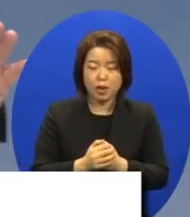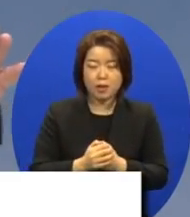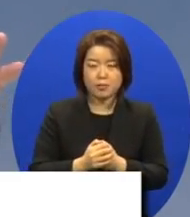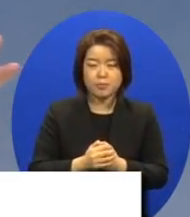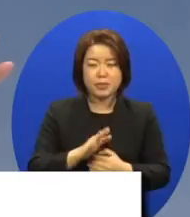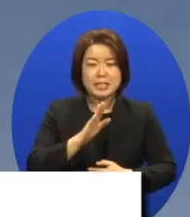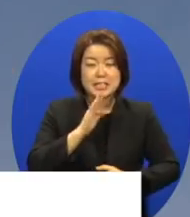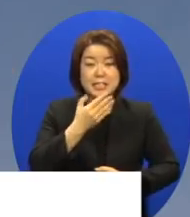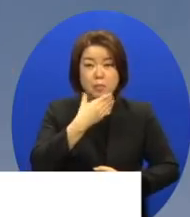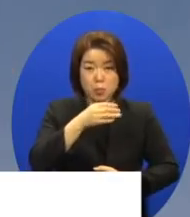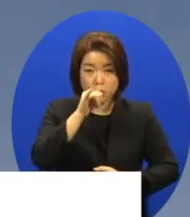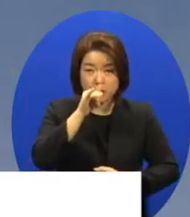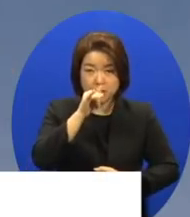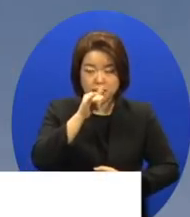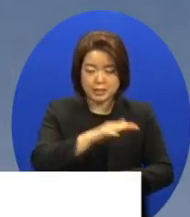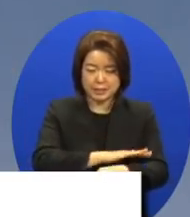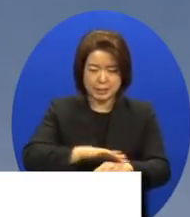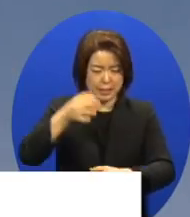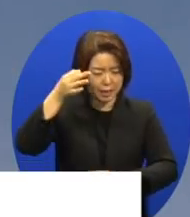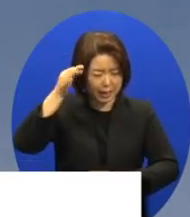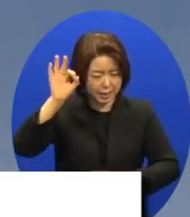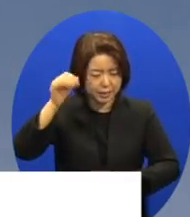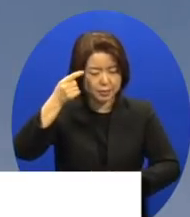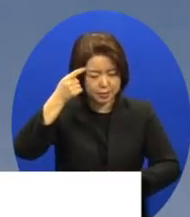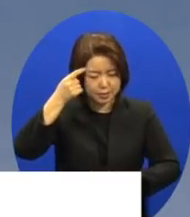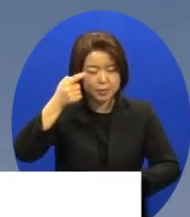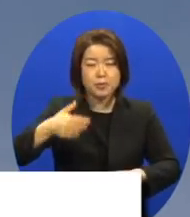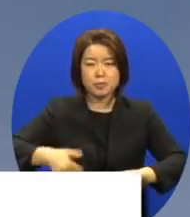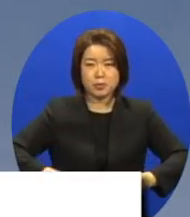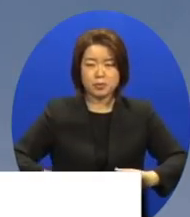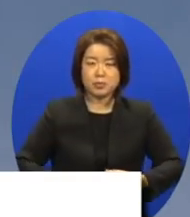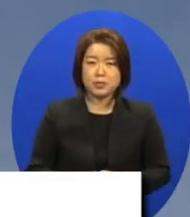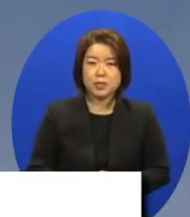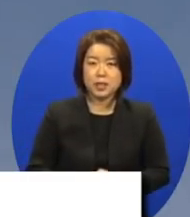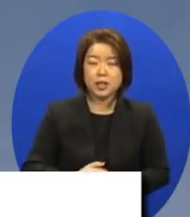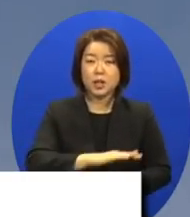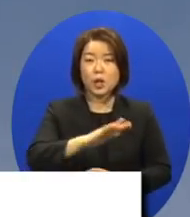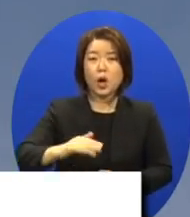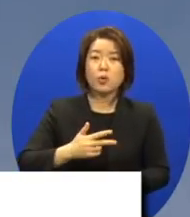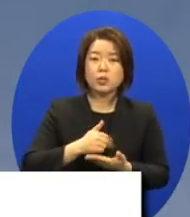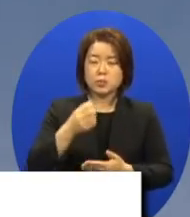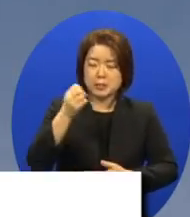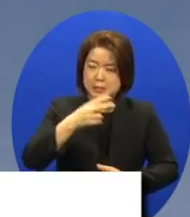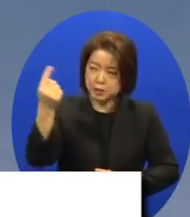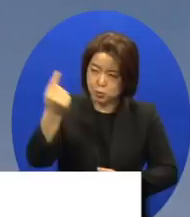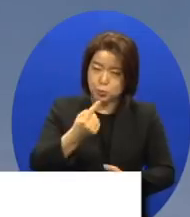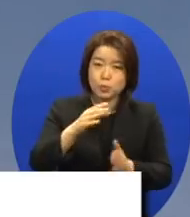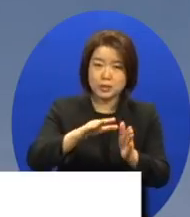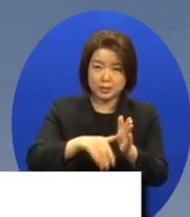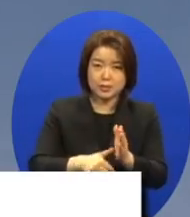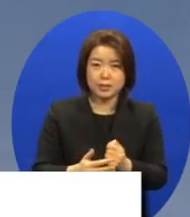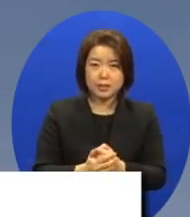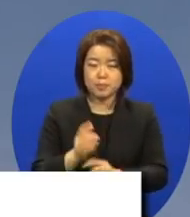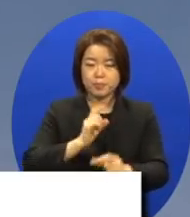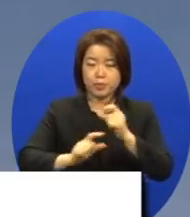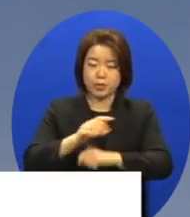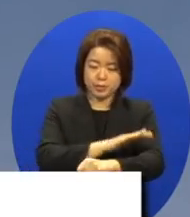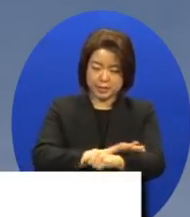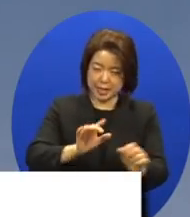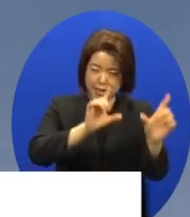보기 있는지 잘 깨달아야 됩니다 우리 주님이 재림 에 오실 때 다 잘